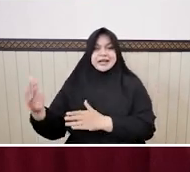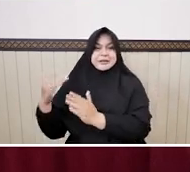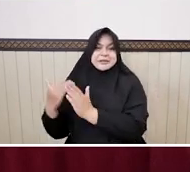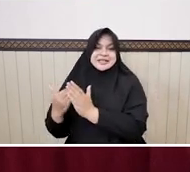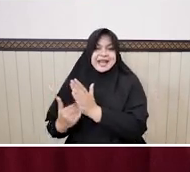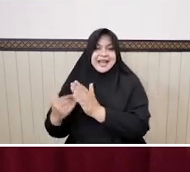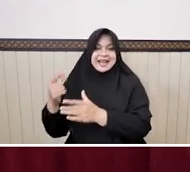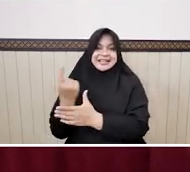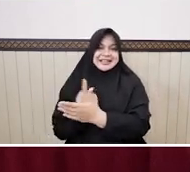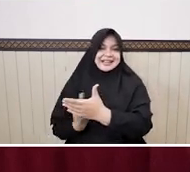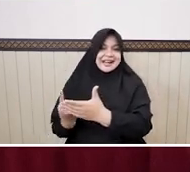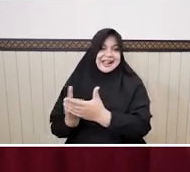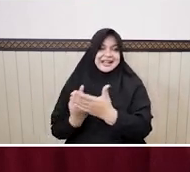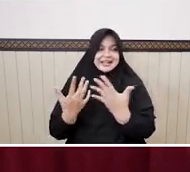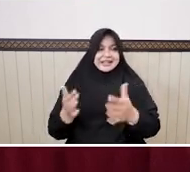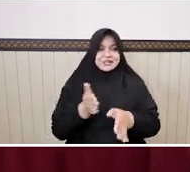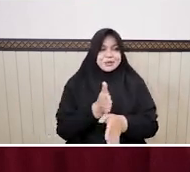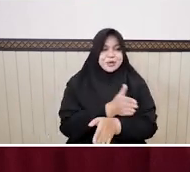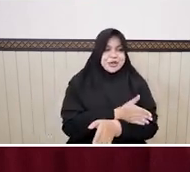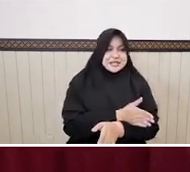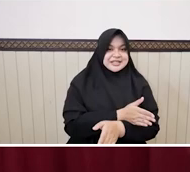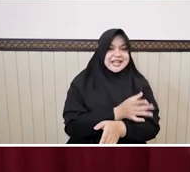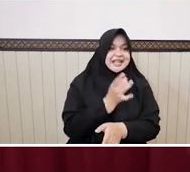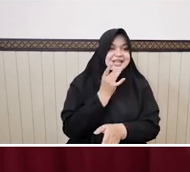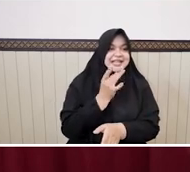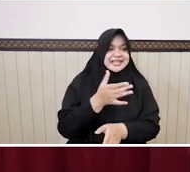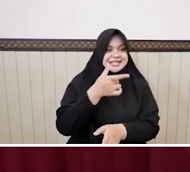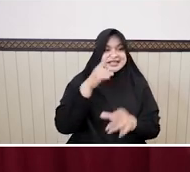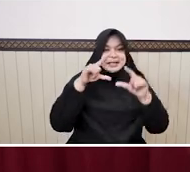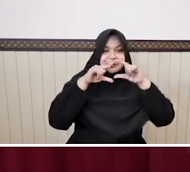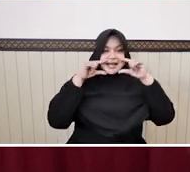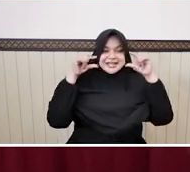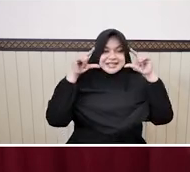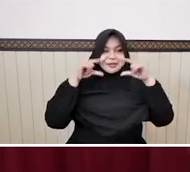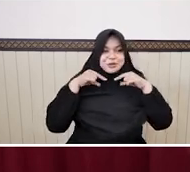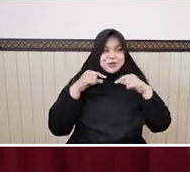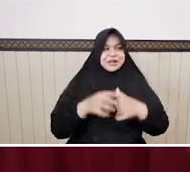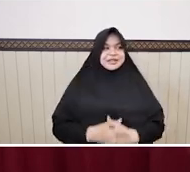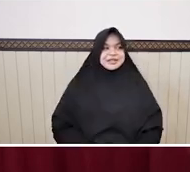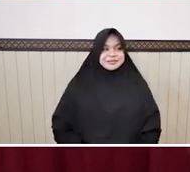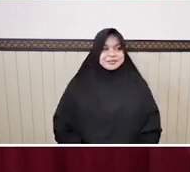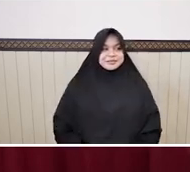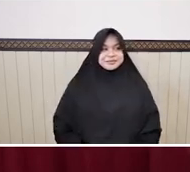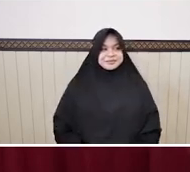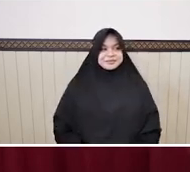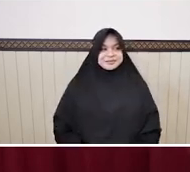internal silakan barratry saya buka masker aja ya gaya Cut